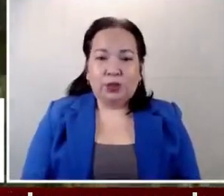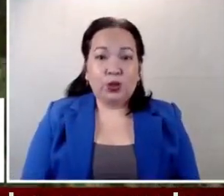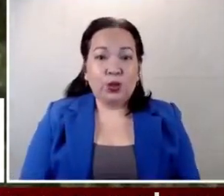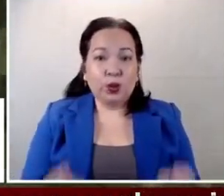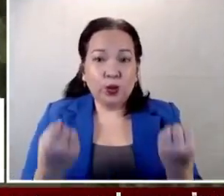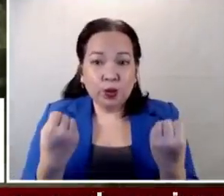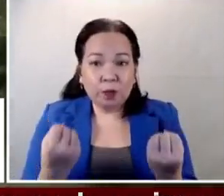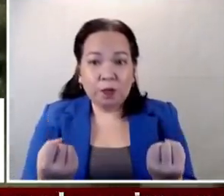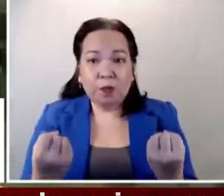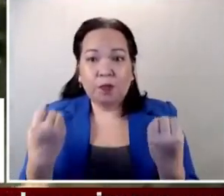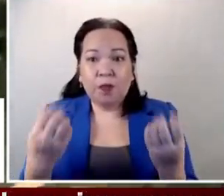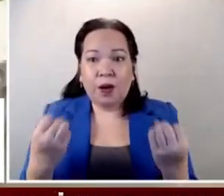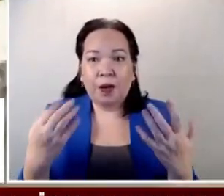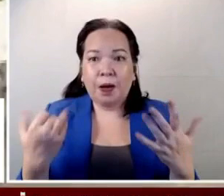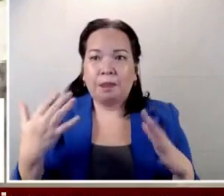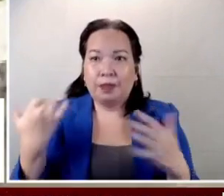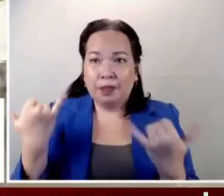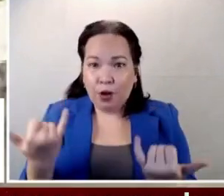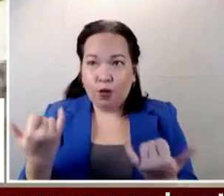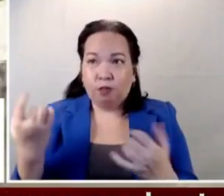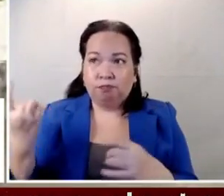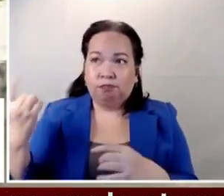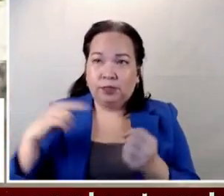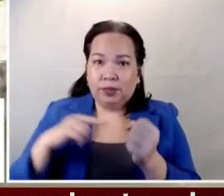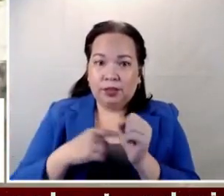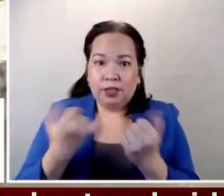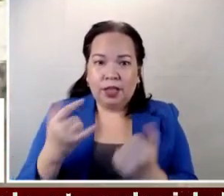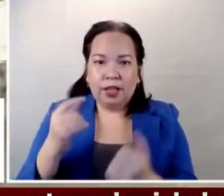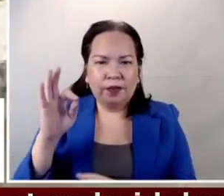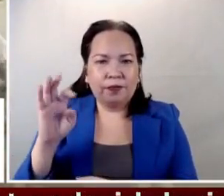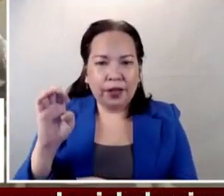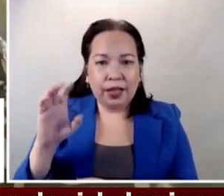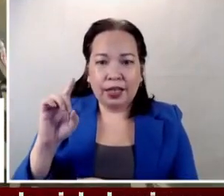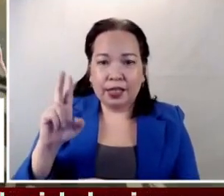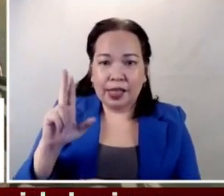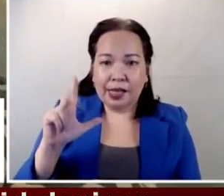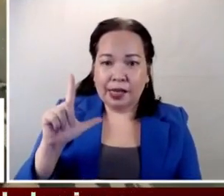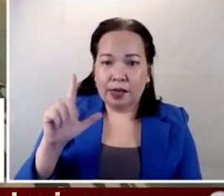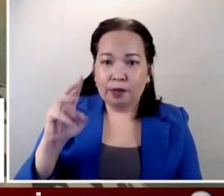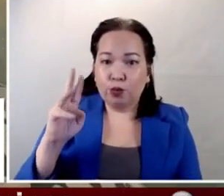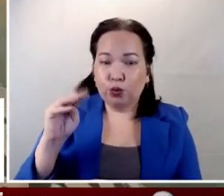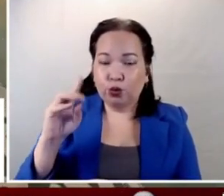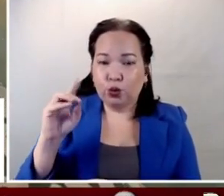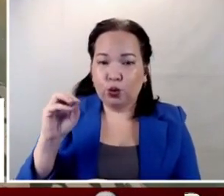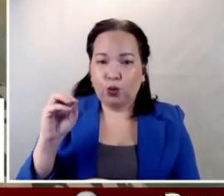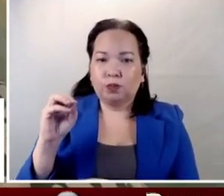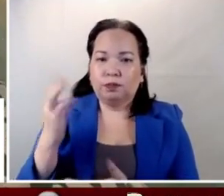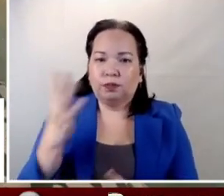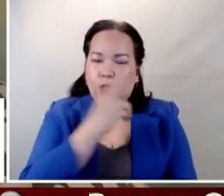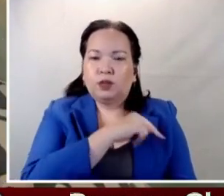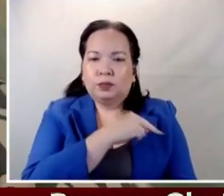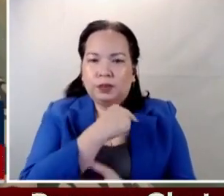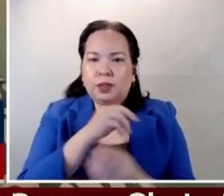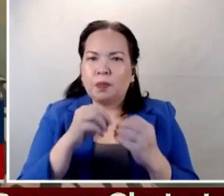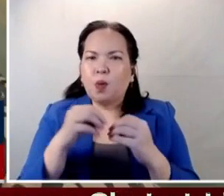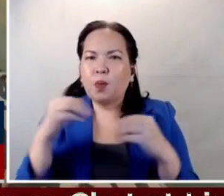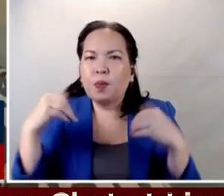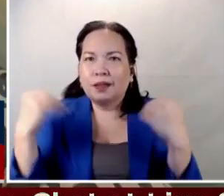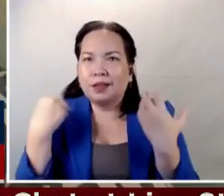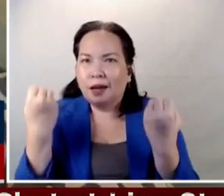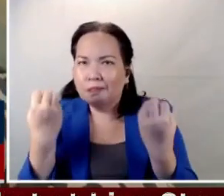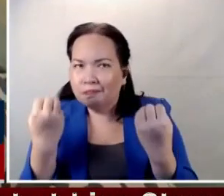target bakunahan simula ngayong araw sa Fidelmundo Medical Center. Yung Friday kasi, kaya konti lang, kasi ceremonial lang